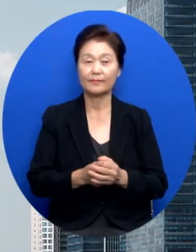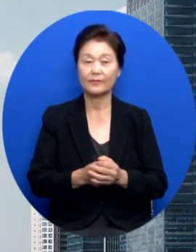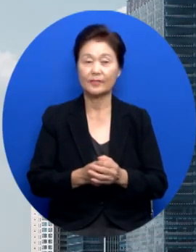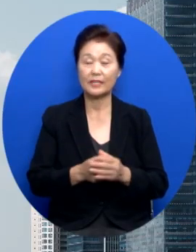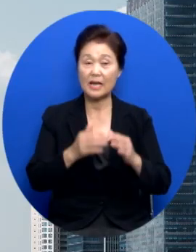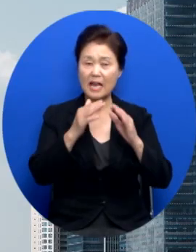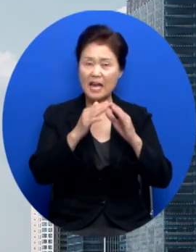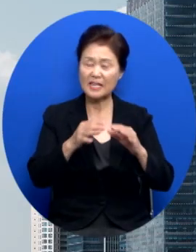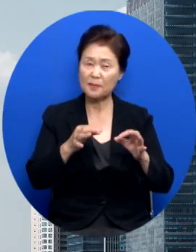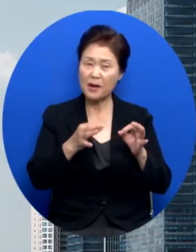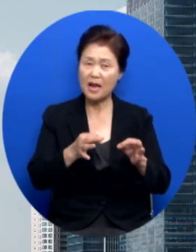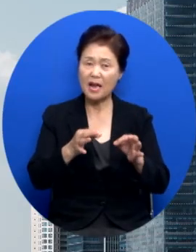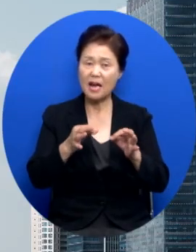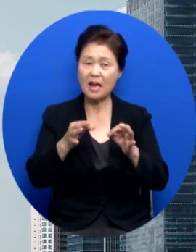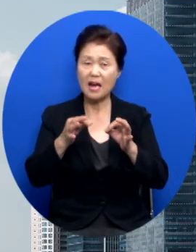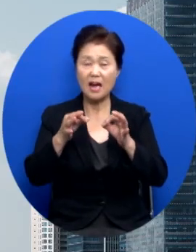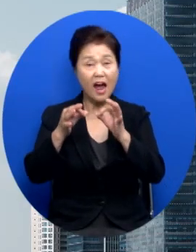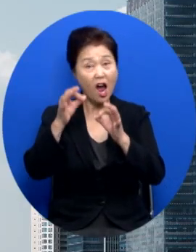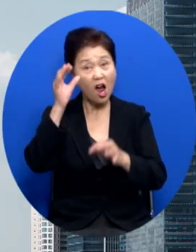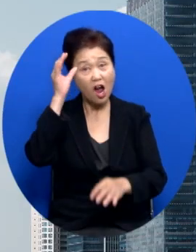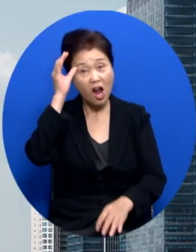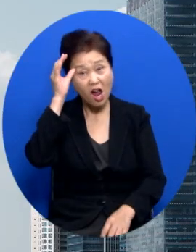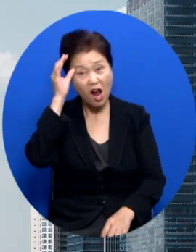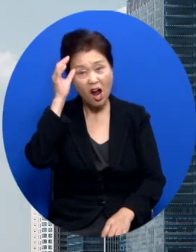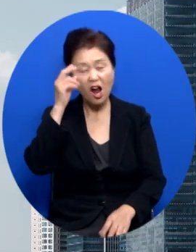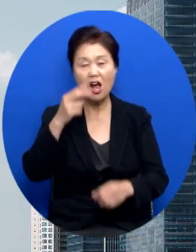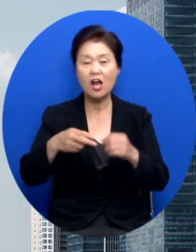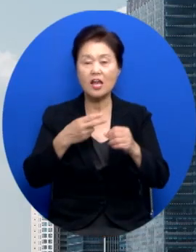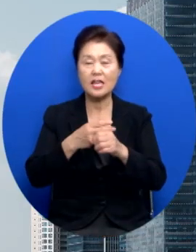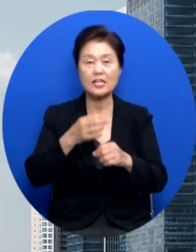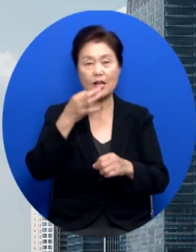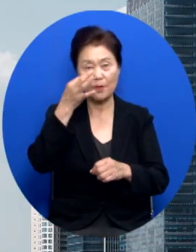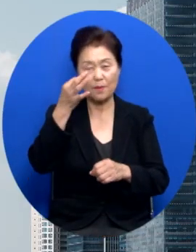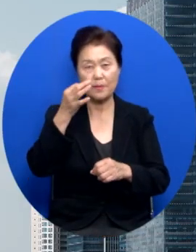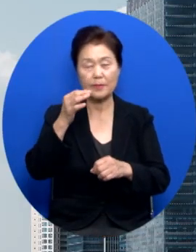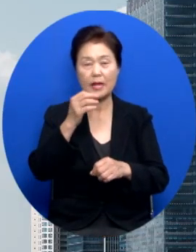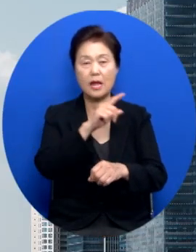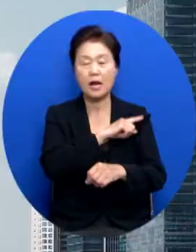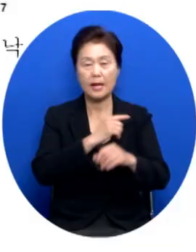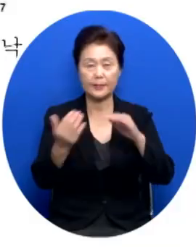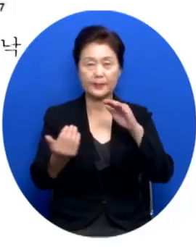주택 가격 상승을 기대하는 심리가 2년 10개월 만에 가장 높게 나타났습니다.